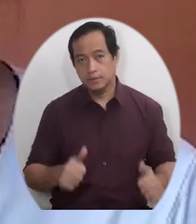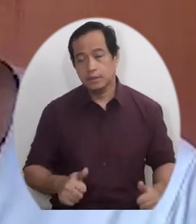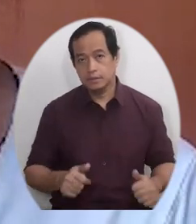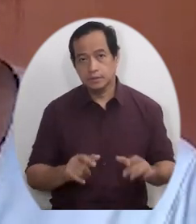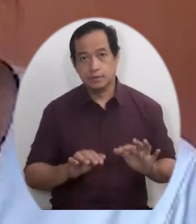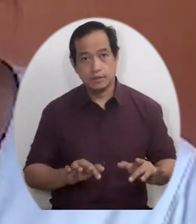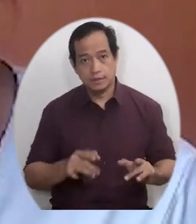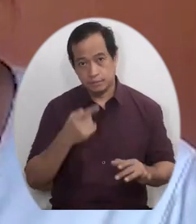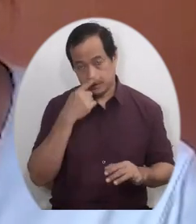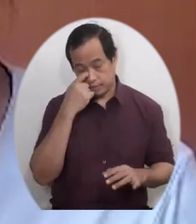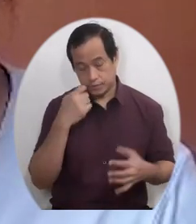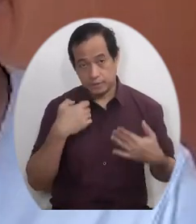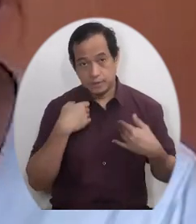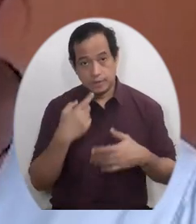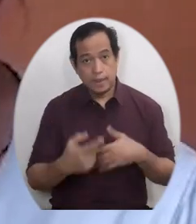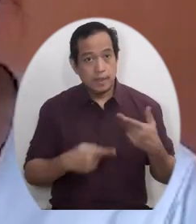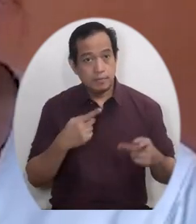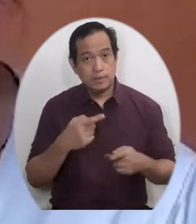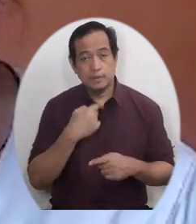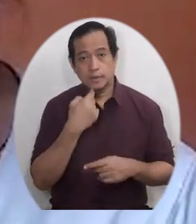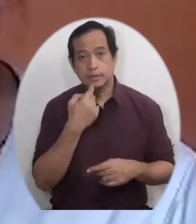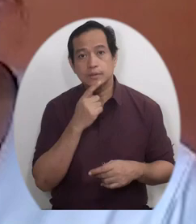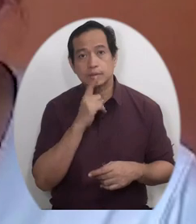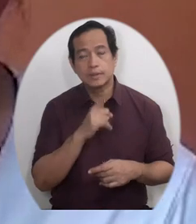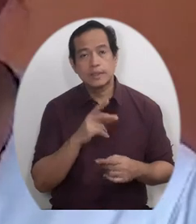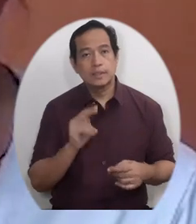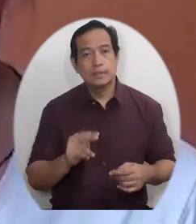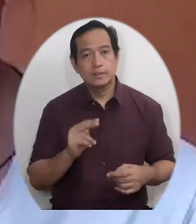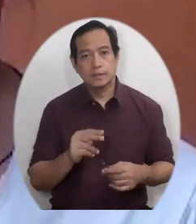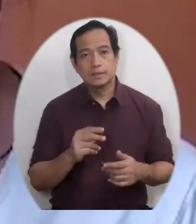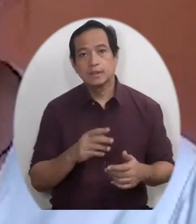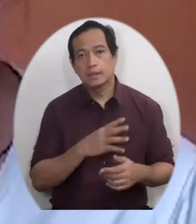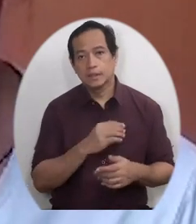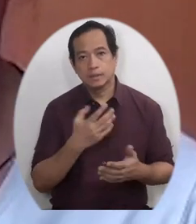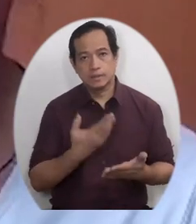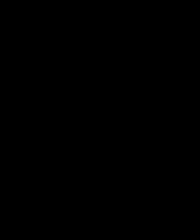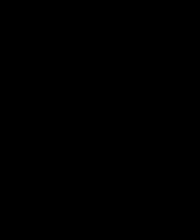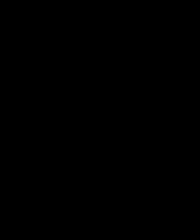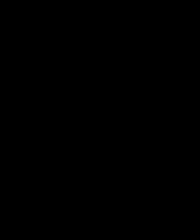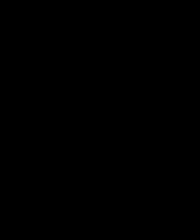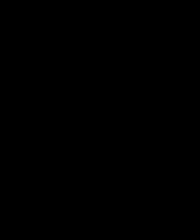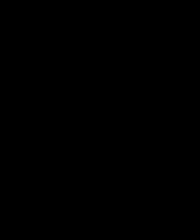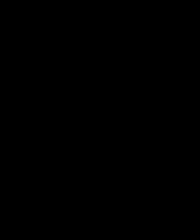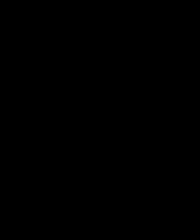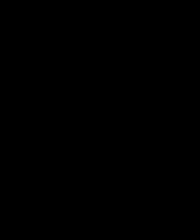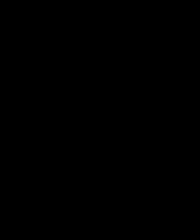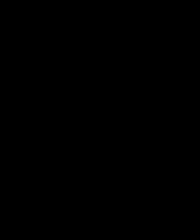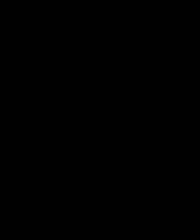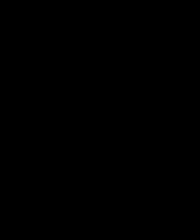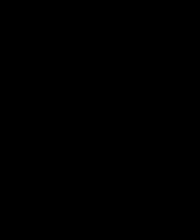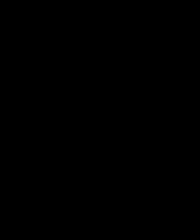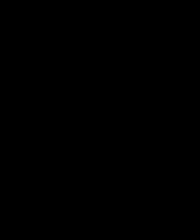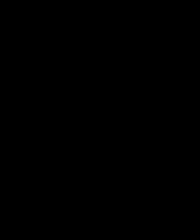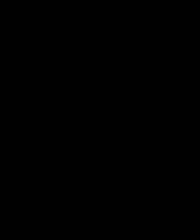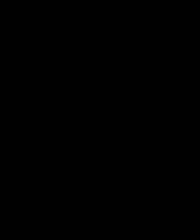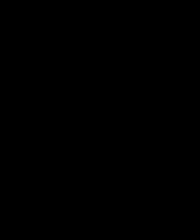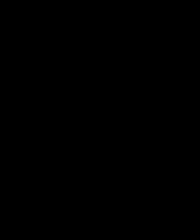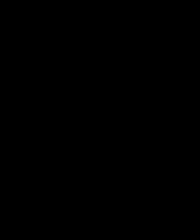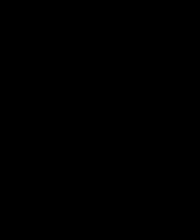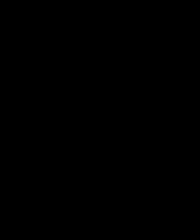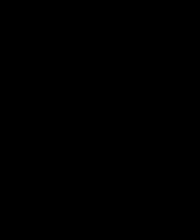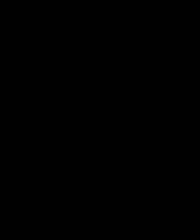meron talagang tao na nangangailangan at bibili ng produkto mo.